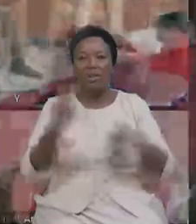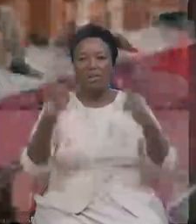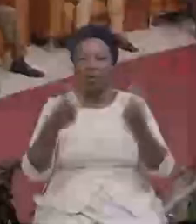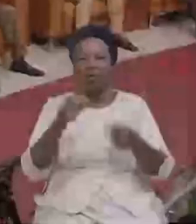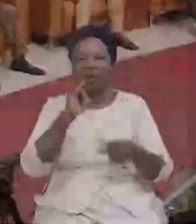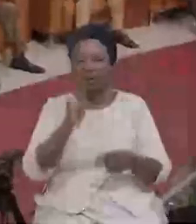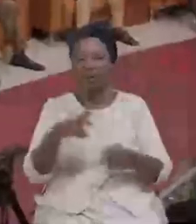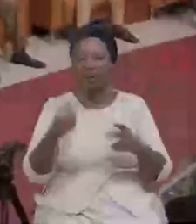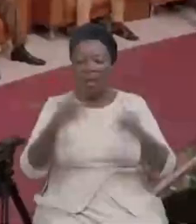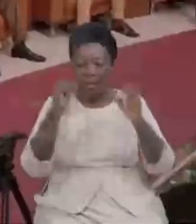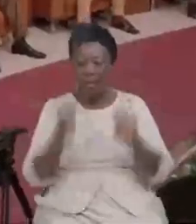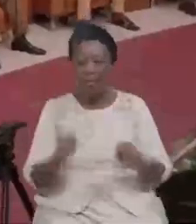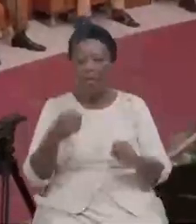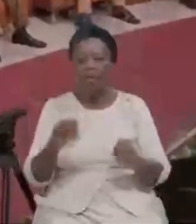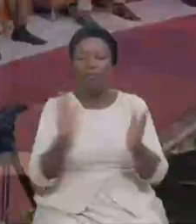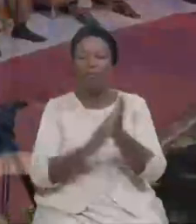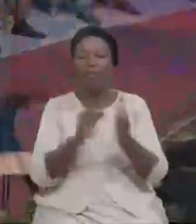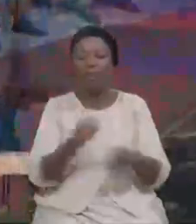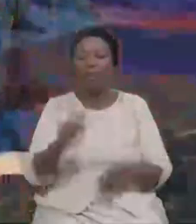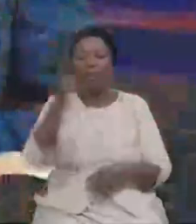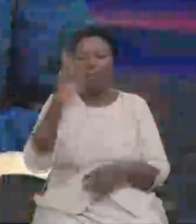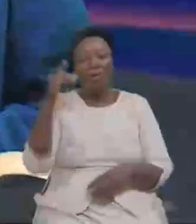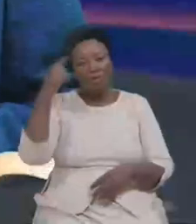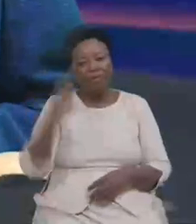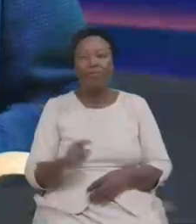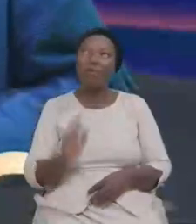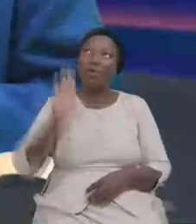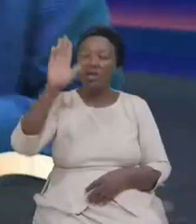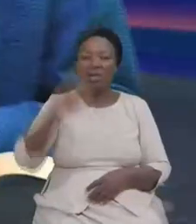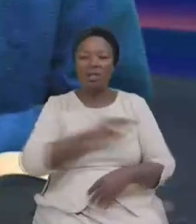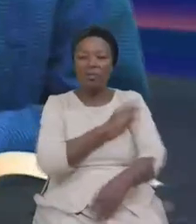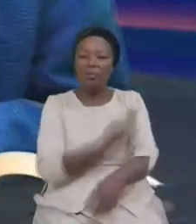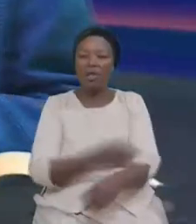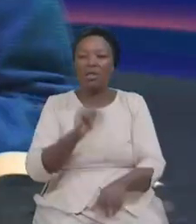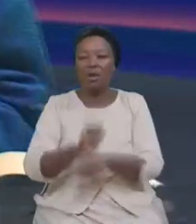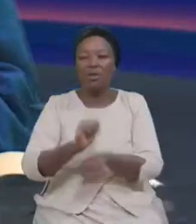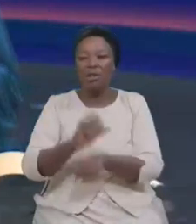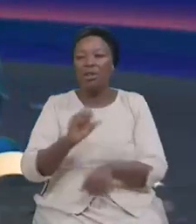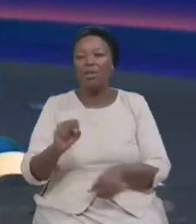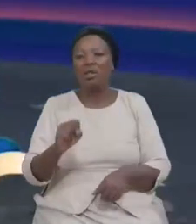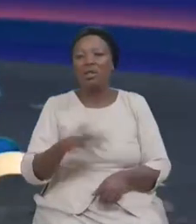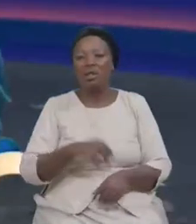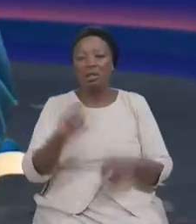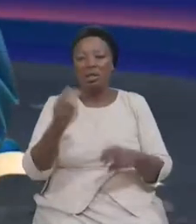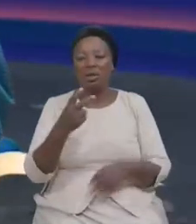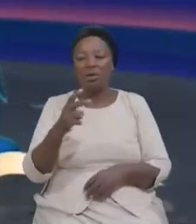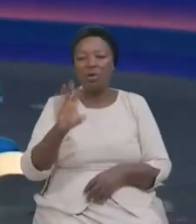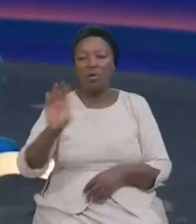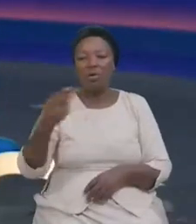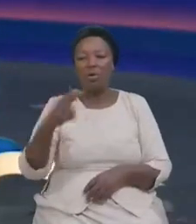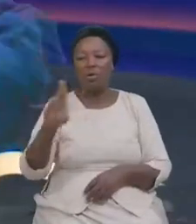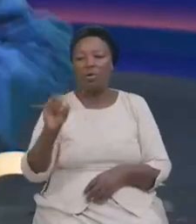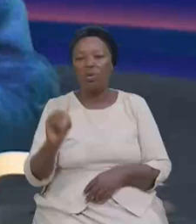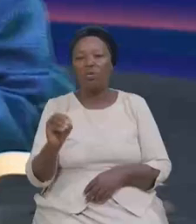Dieu pour ses grandes œuvres. Voyons, deuxième chronique. Il